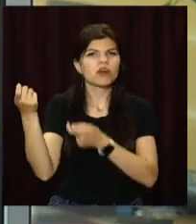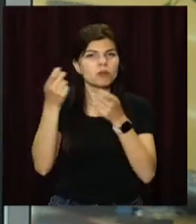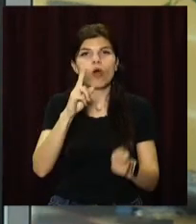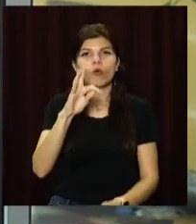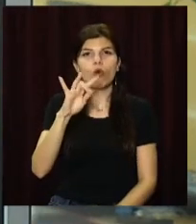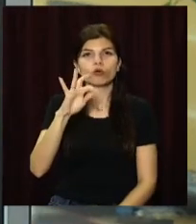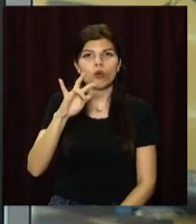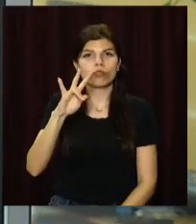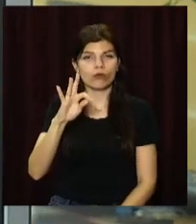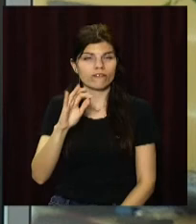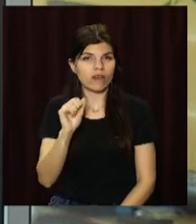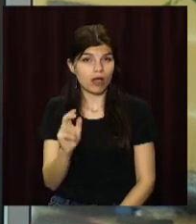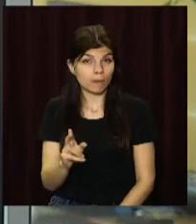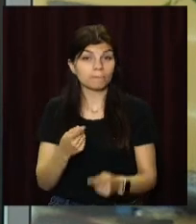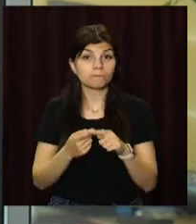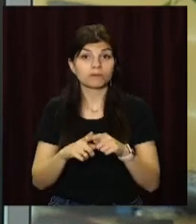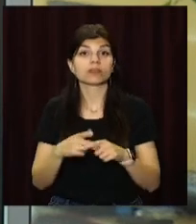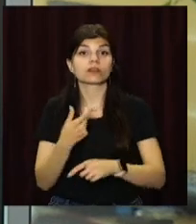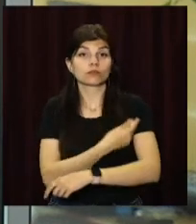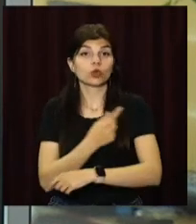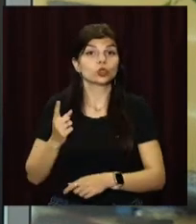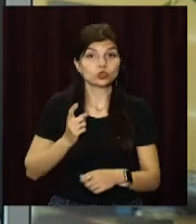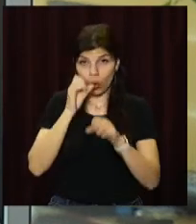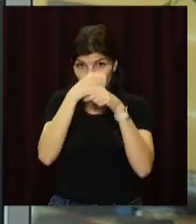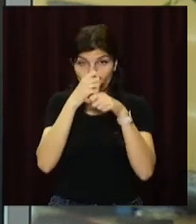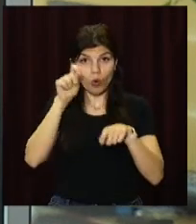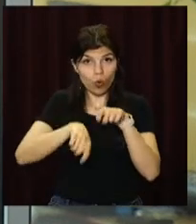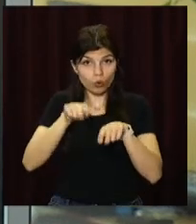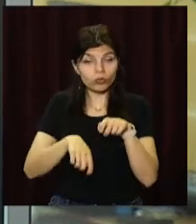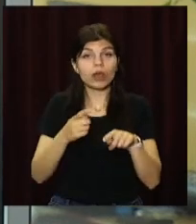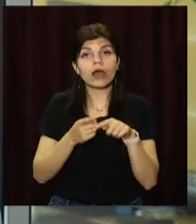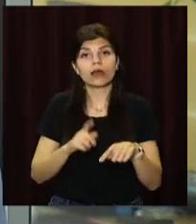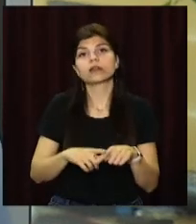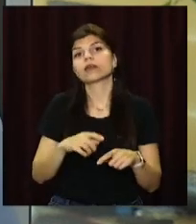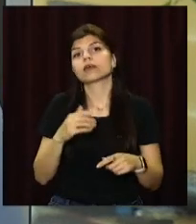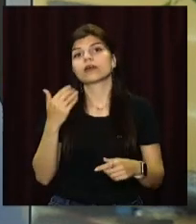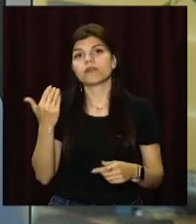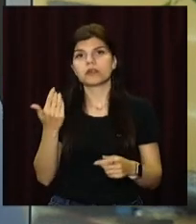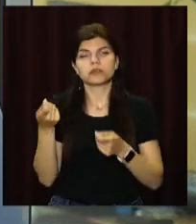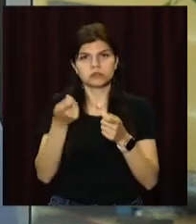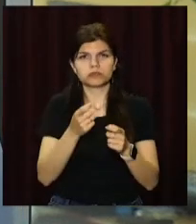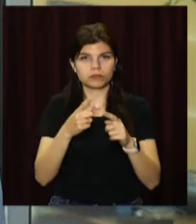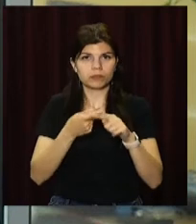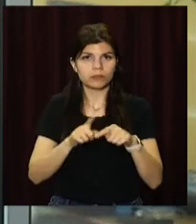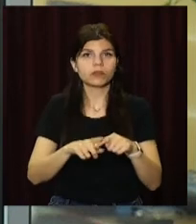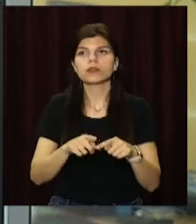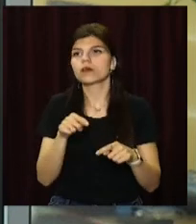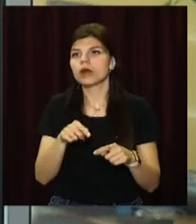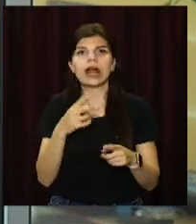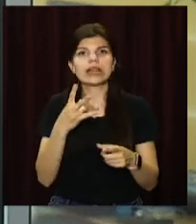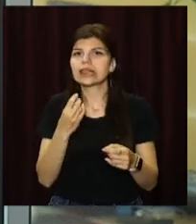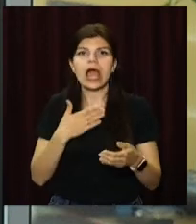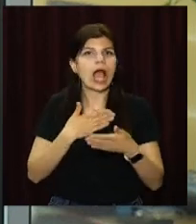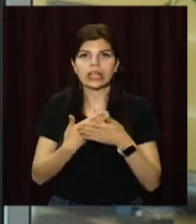чинним законодавством на чергову партію вакцини чекає лабораторний контроль. Це інактивований препарат, у складі якого